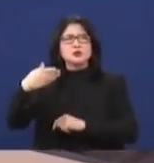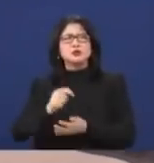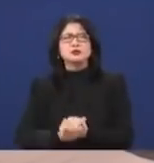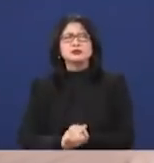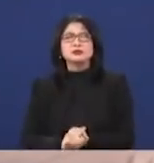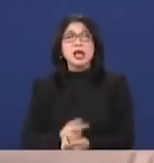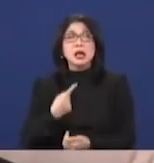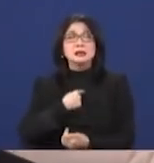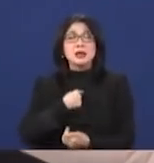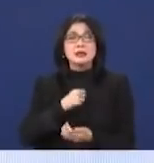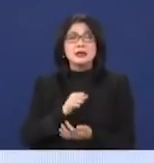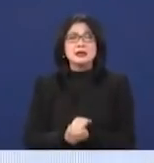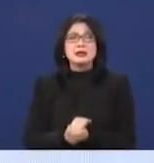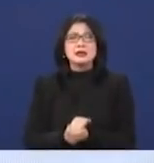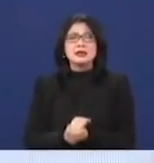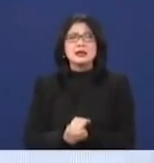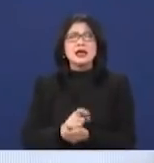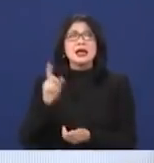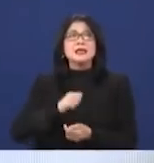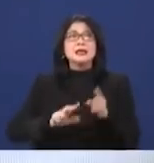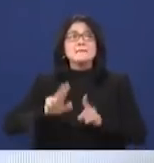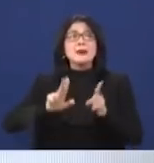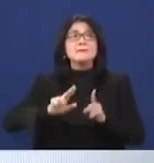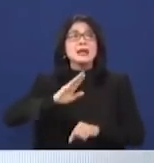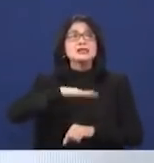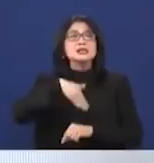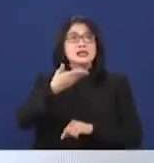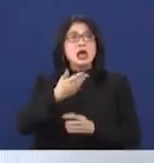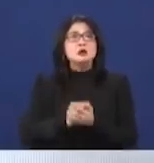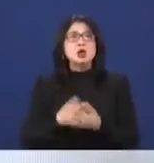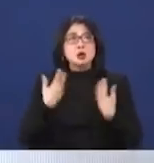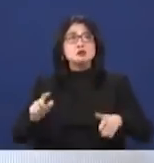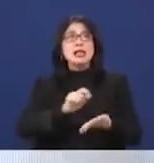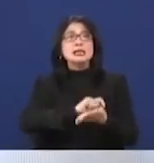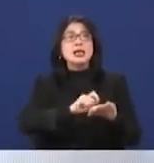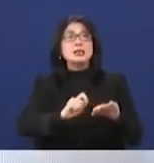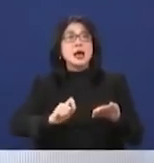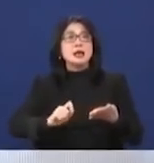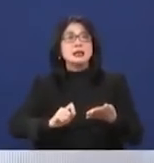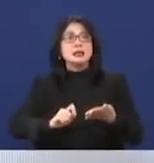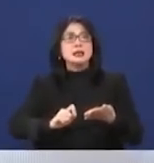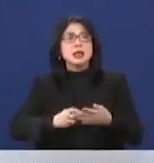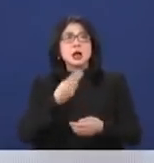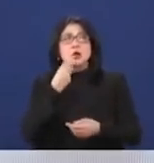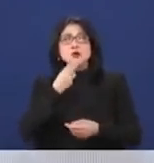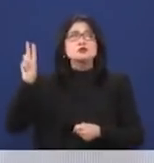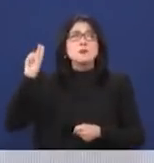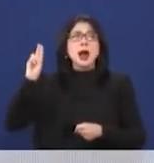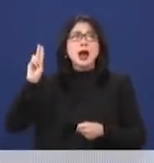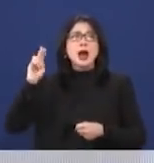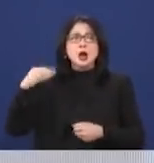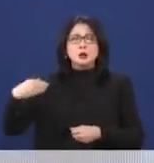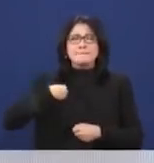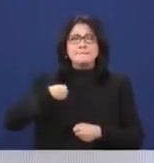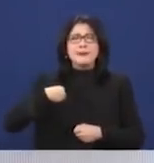Saya dari sejak 18 tahun telah tanda tangan sumpah untuk membela